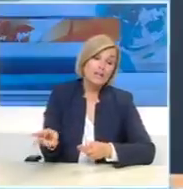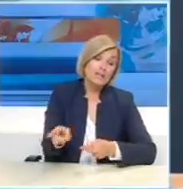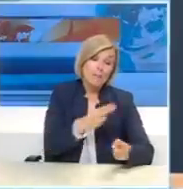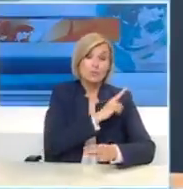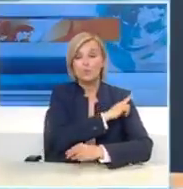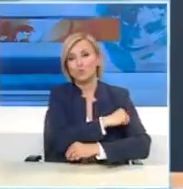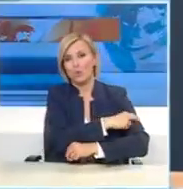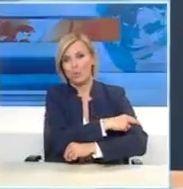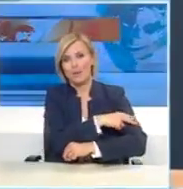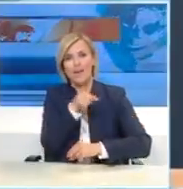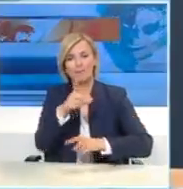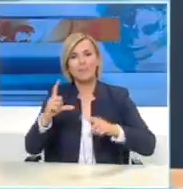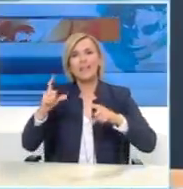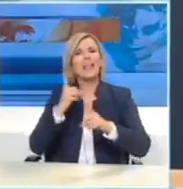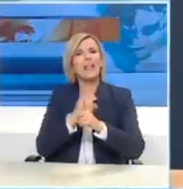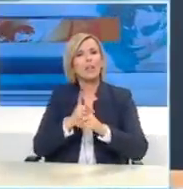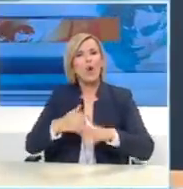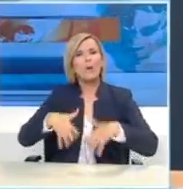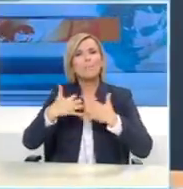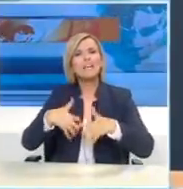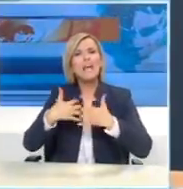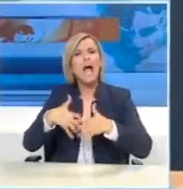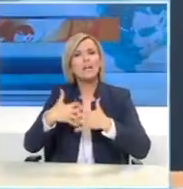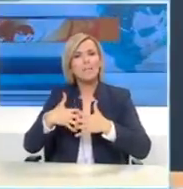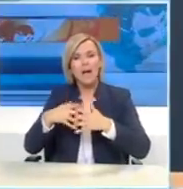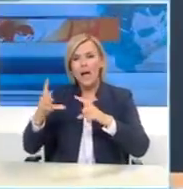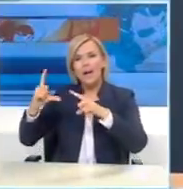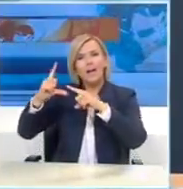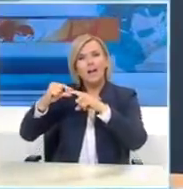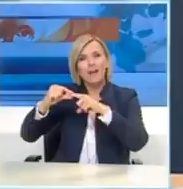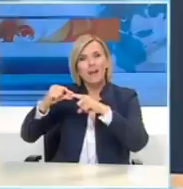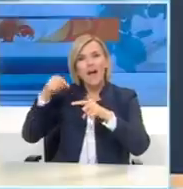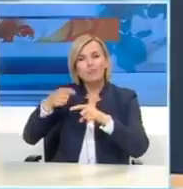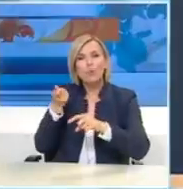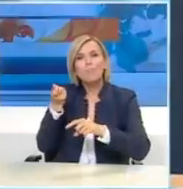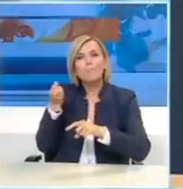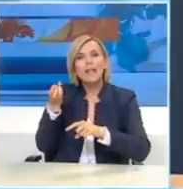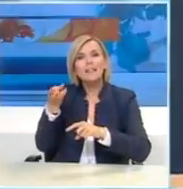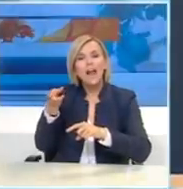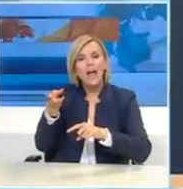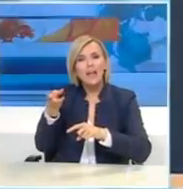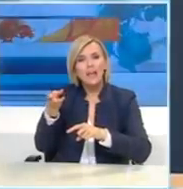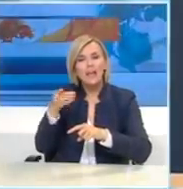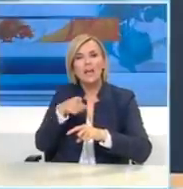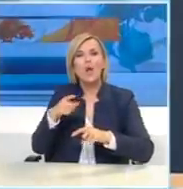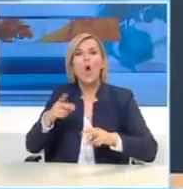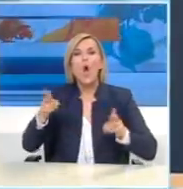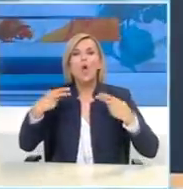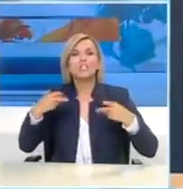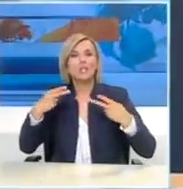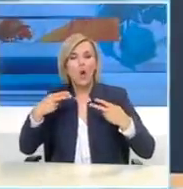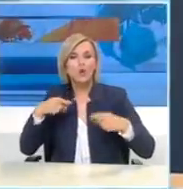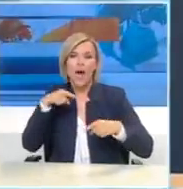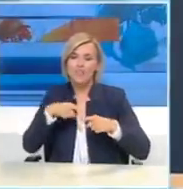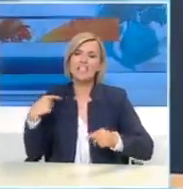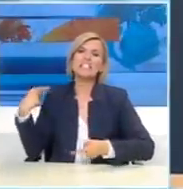θεραπεία το οξύμετρο. Τη θεραπεία θα σου δώσει ο γιατρός. Οξύμετρα έχουν πολλοί συνάνθρωποι μας που έχουν χρόνια καρδιακά προβλήματα ή